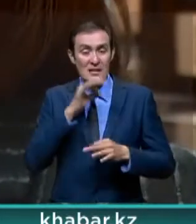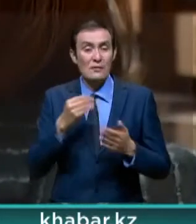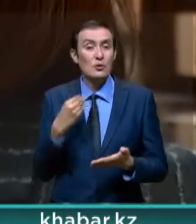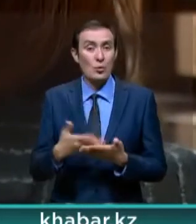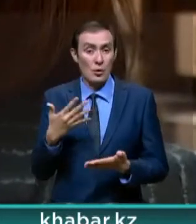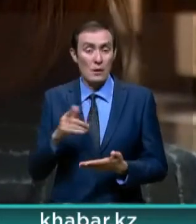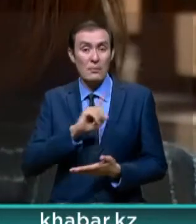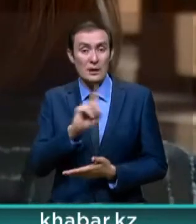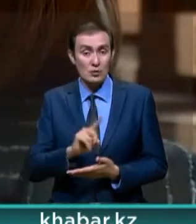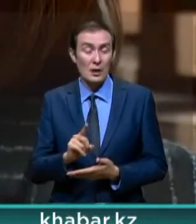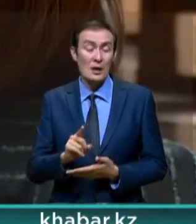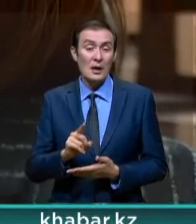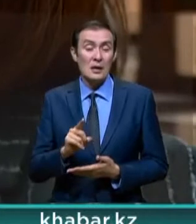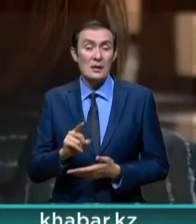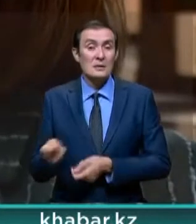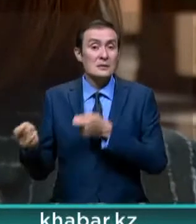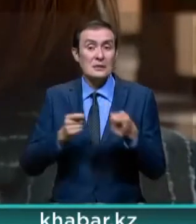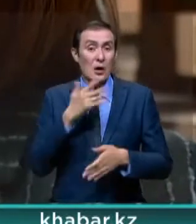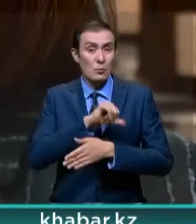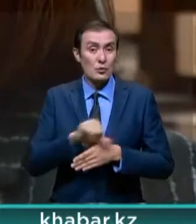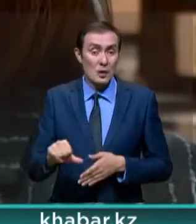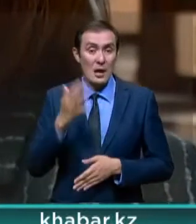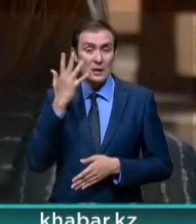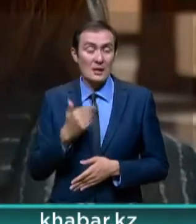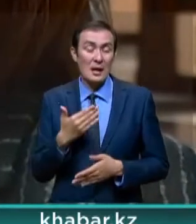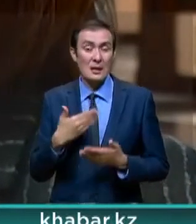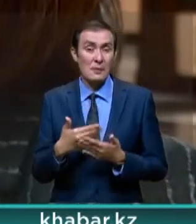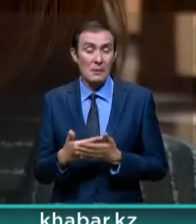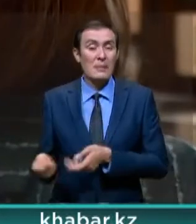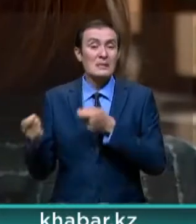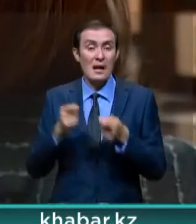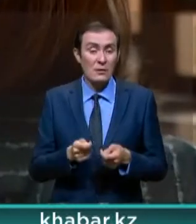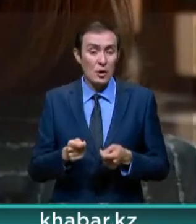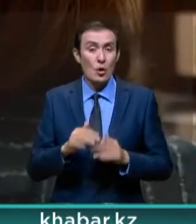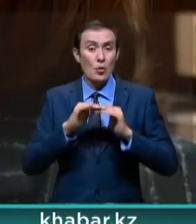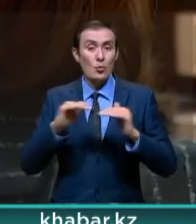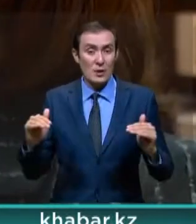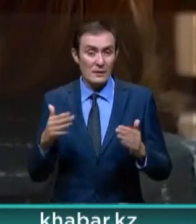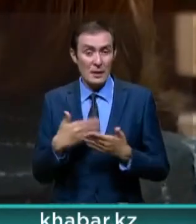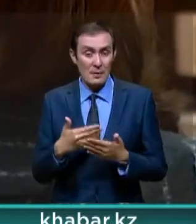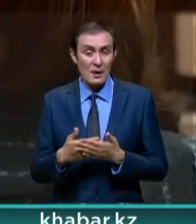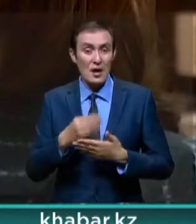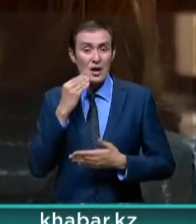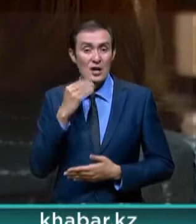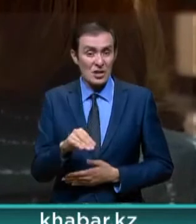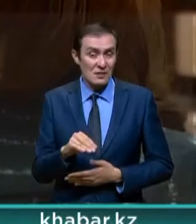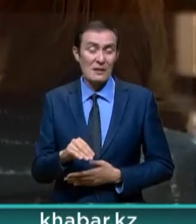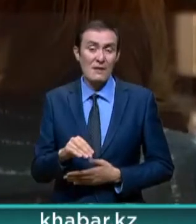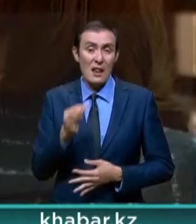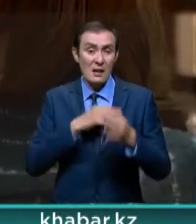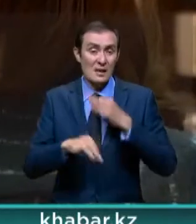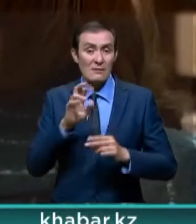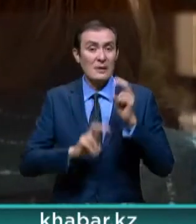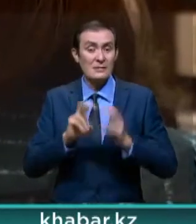что они в основном завозятся из-за рубежа. Когда будет поставлен уровень качественного